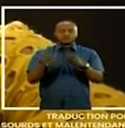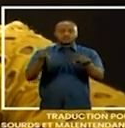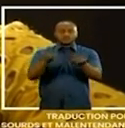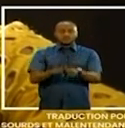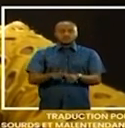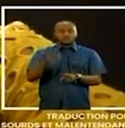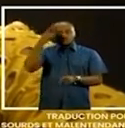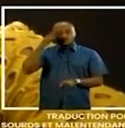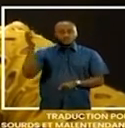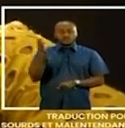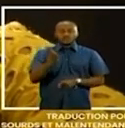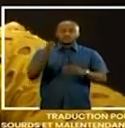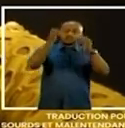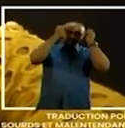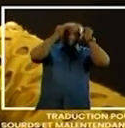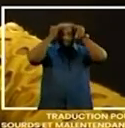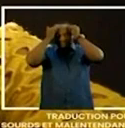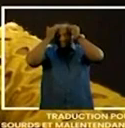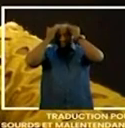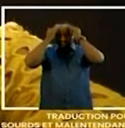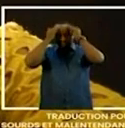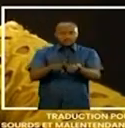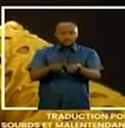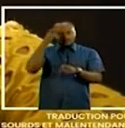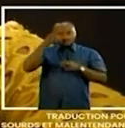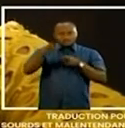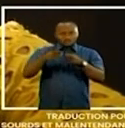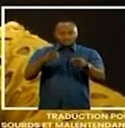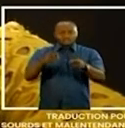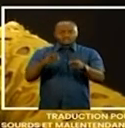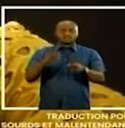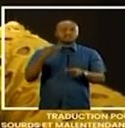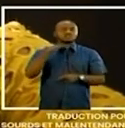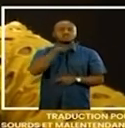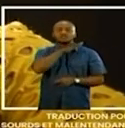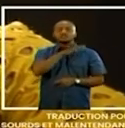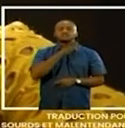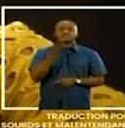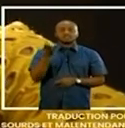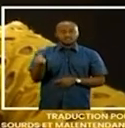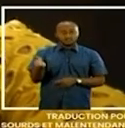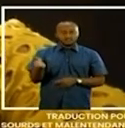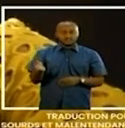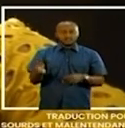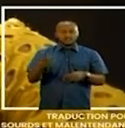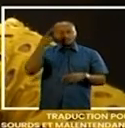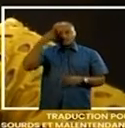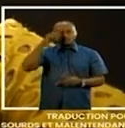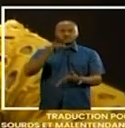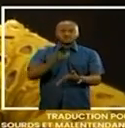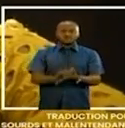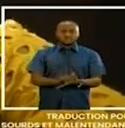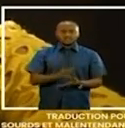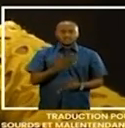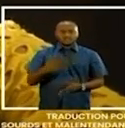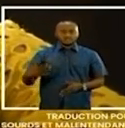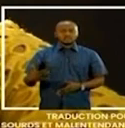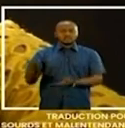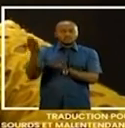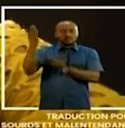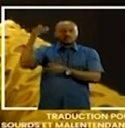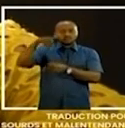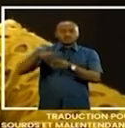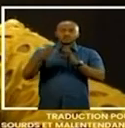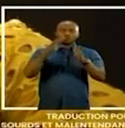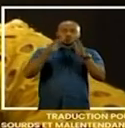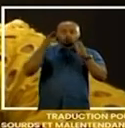l'environnement, au nombre desquelles le déboisement sauvage ou encore la mauvaise gestion des déchets. Pour ce faire, un